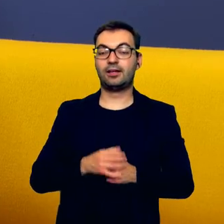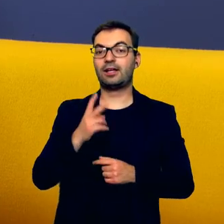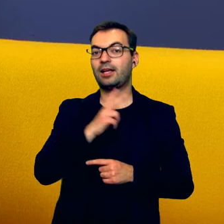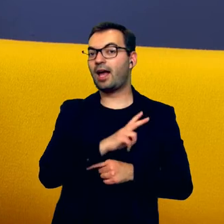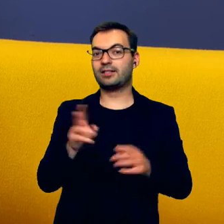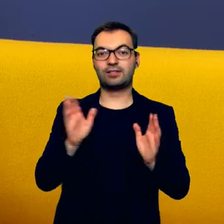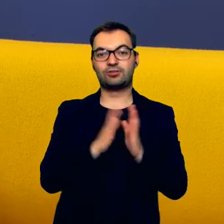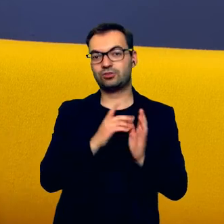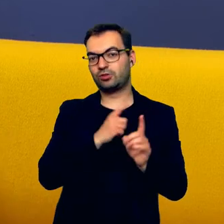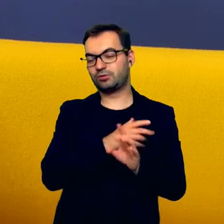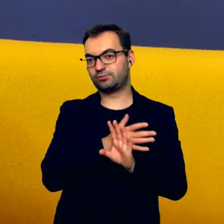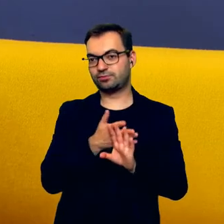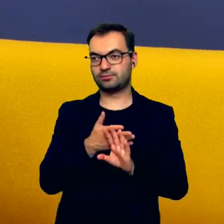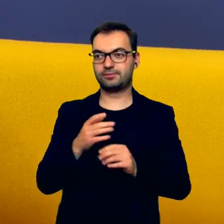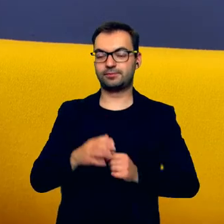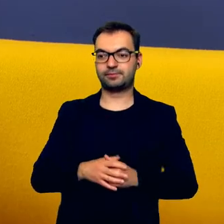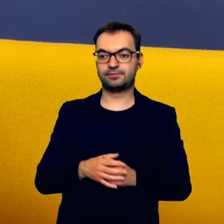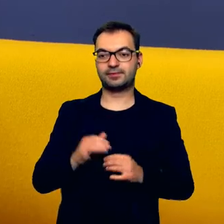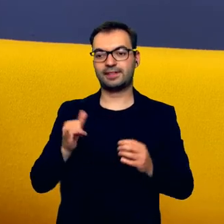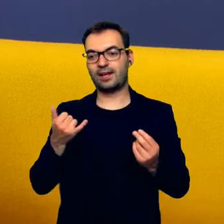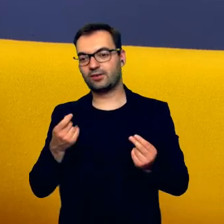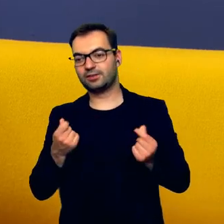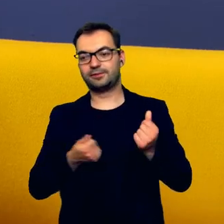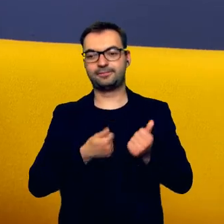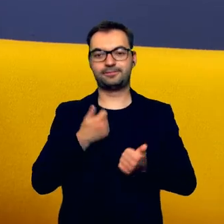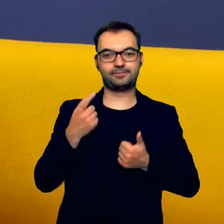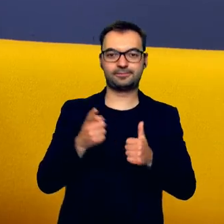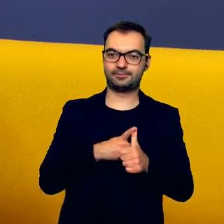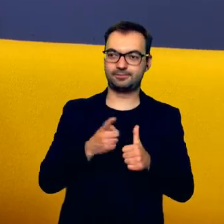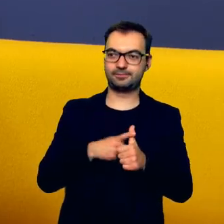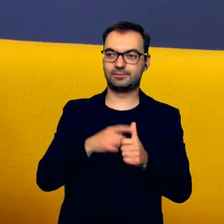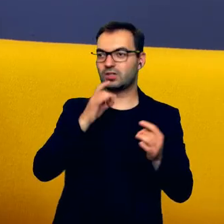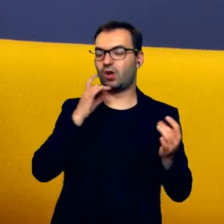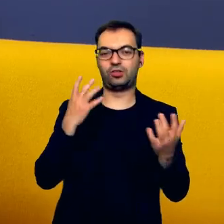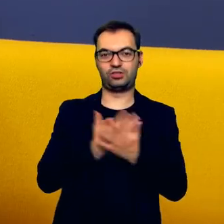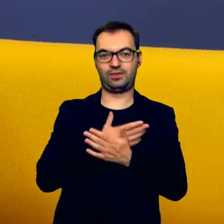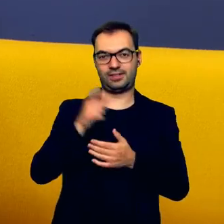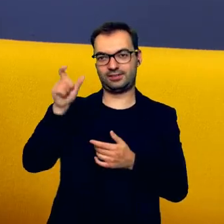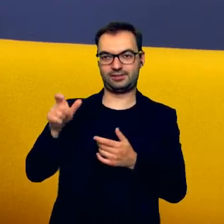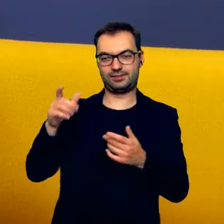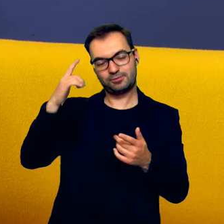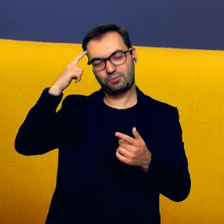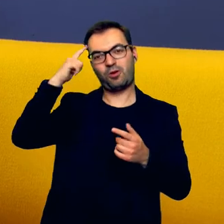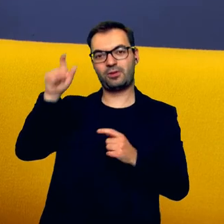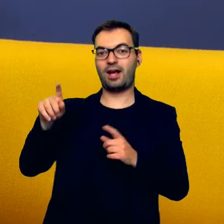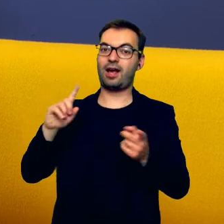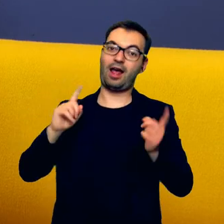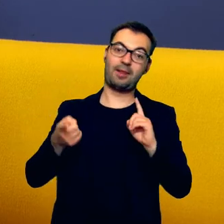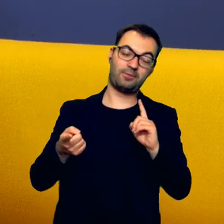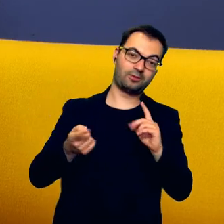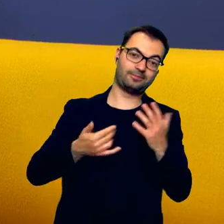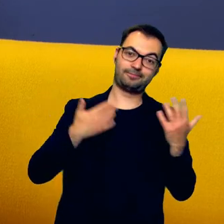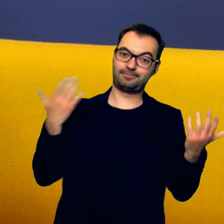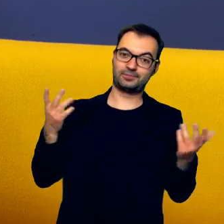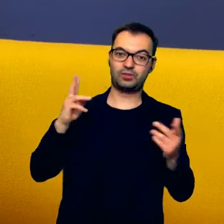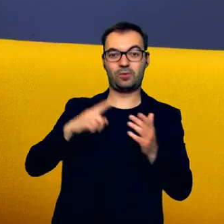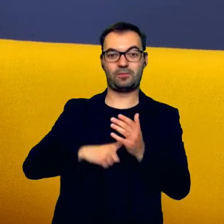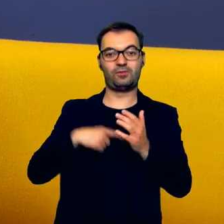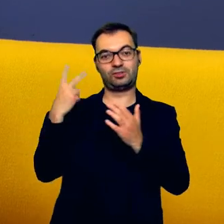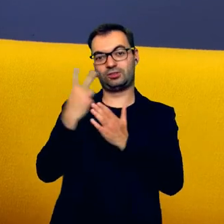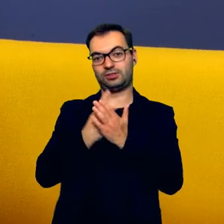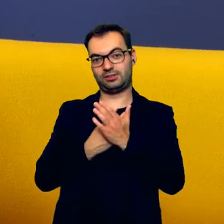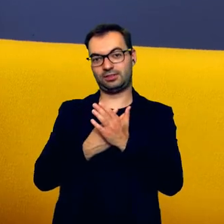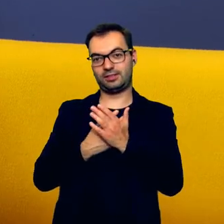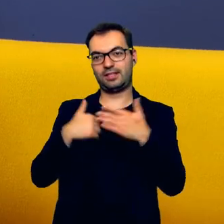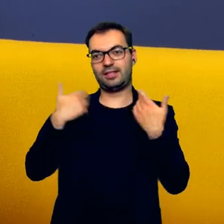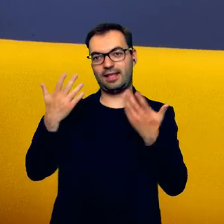powieści, żeby jakoś po pierwsze odświeżyć tę postać moim czytelnikom, albo też tym, którzy po raz